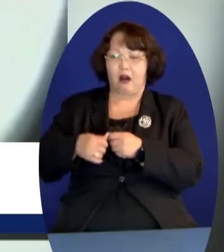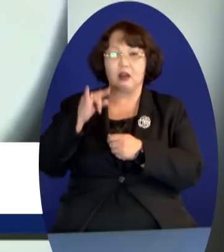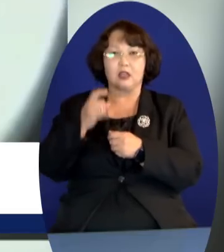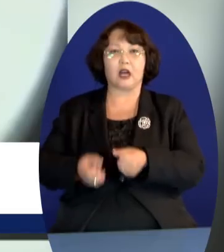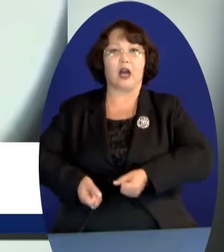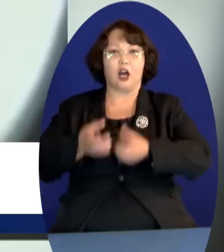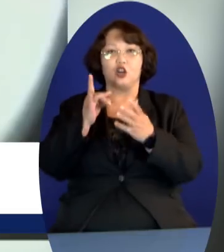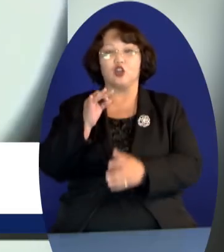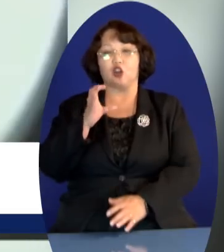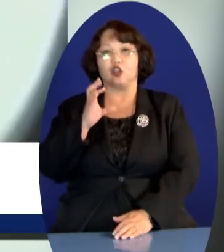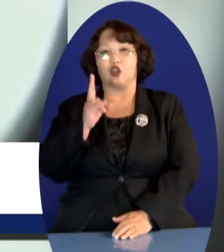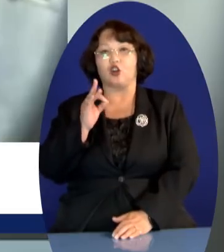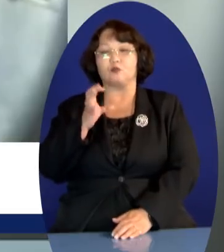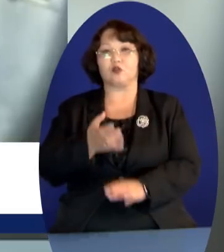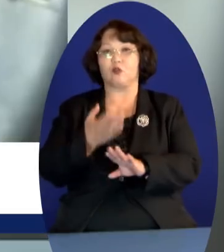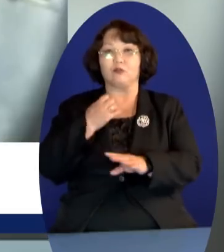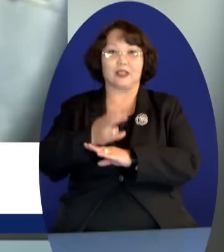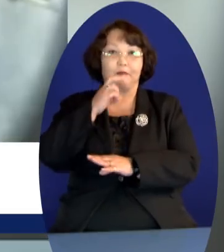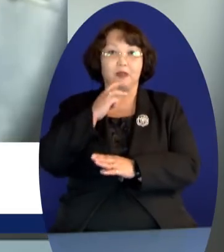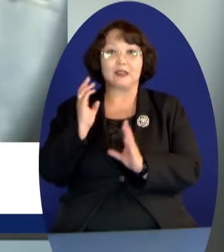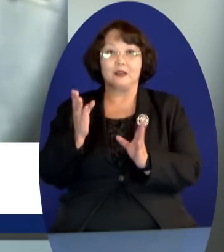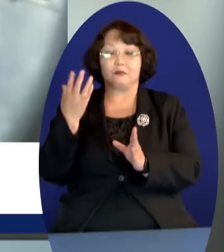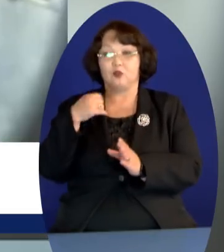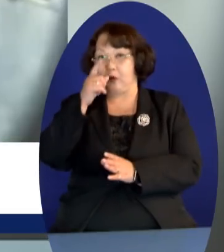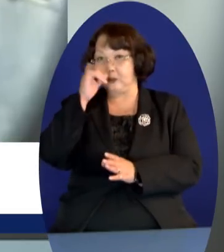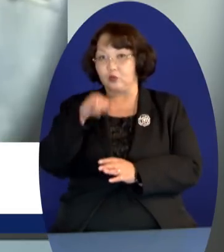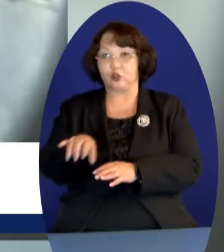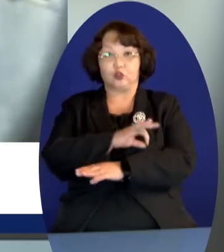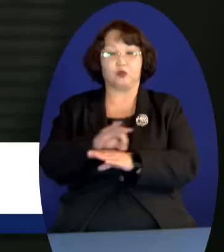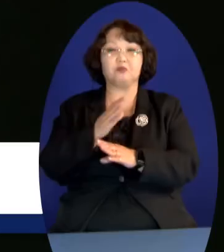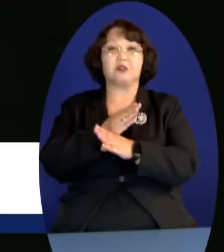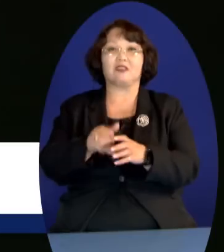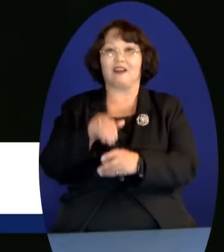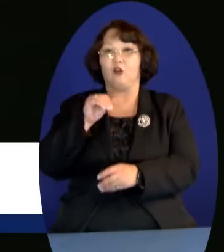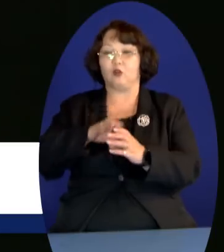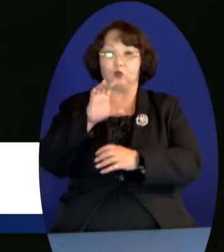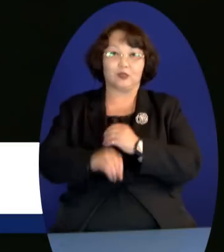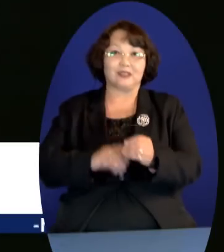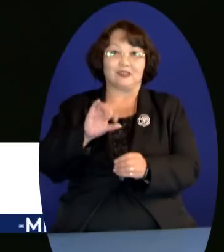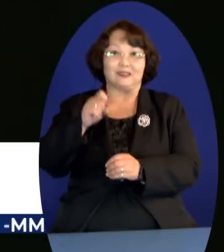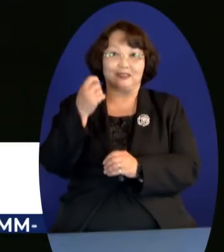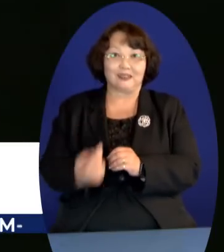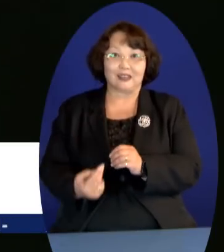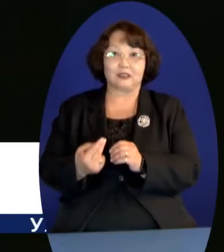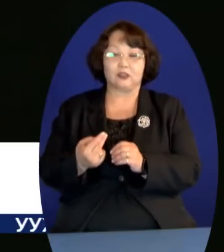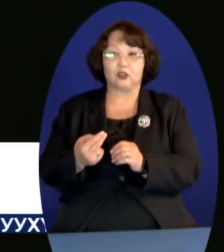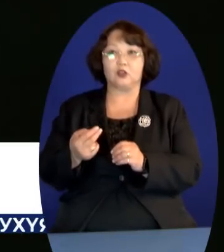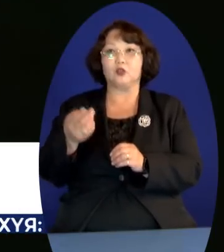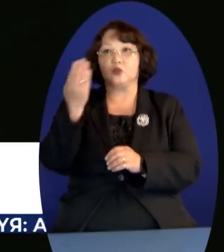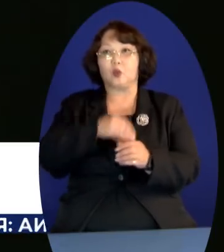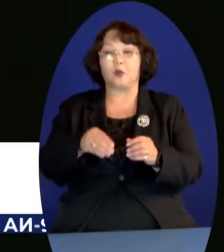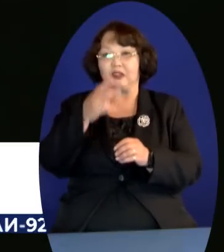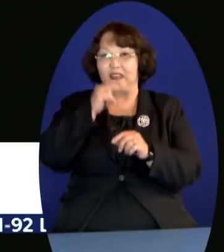гэж Роскосмосын өмнөх захирал мэдгдэж байсан. Орос энэ төслөөс гарснаар олон улсын сансрын станц тойрог замаас хяналтгүйгээр гарч